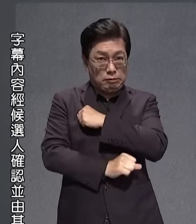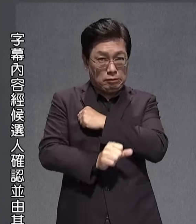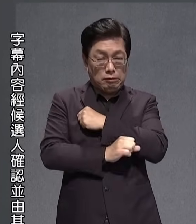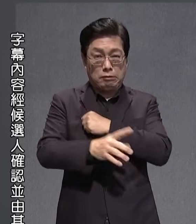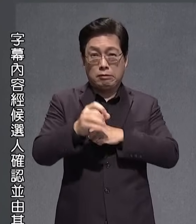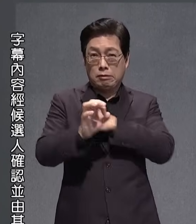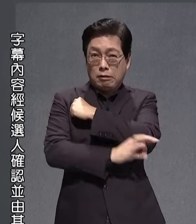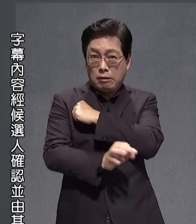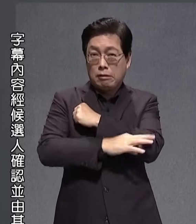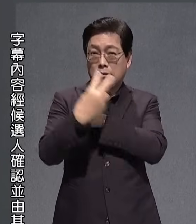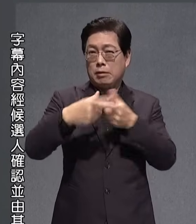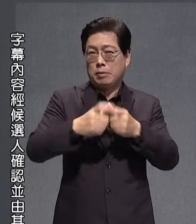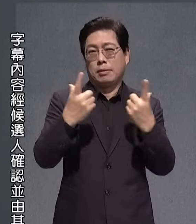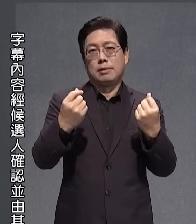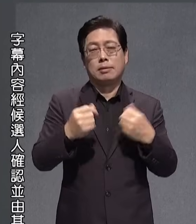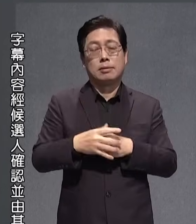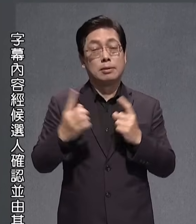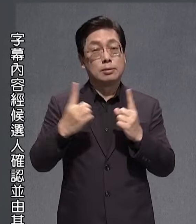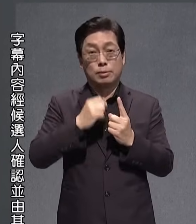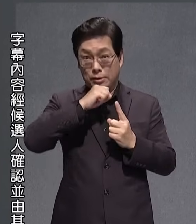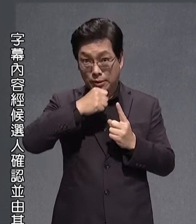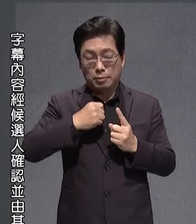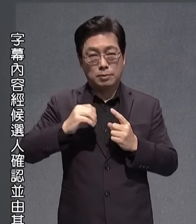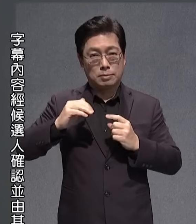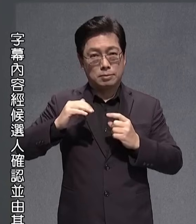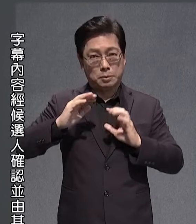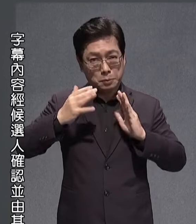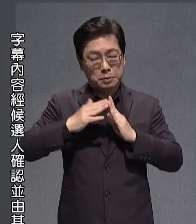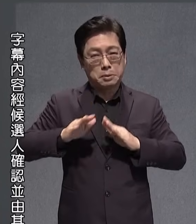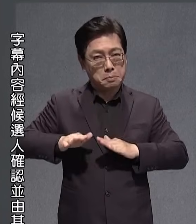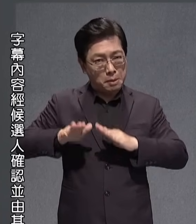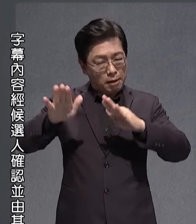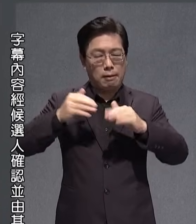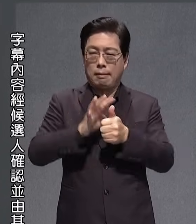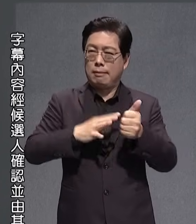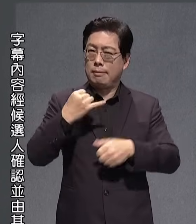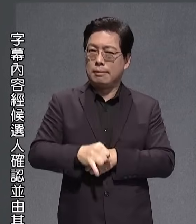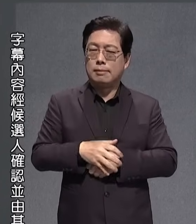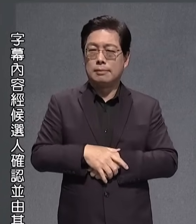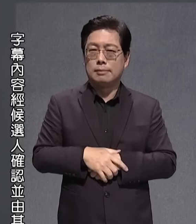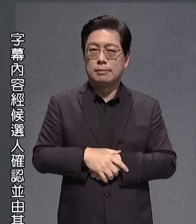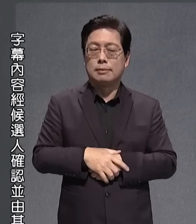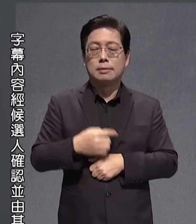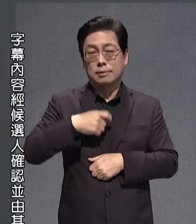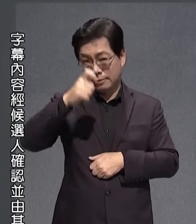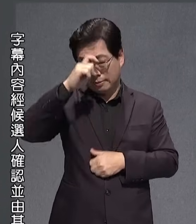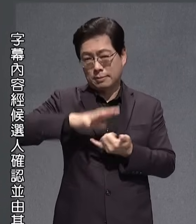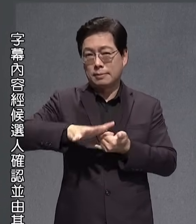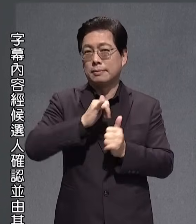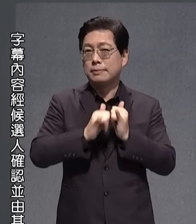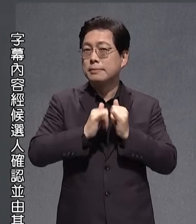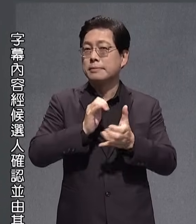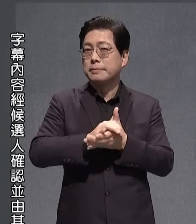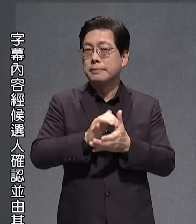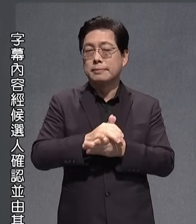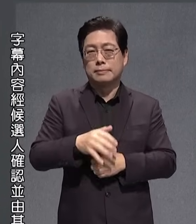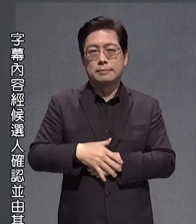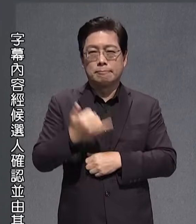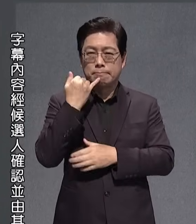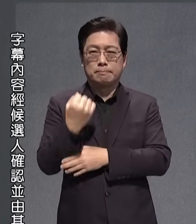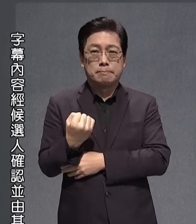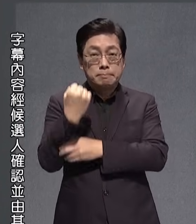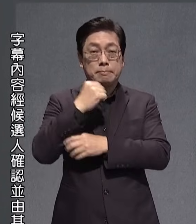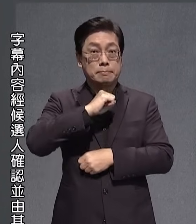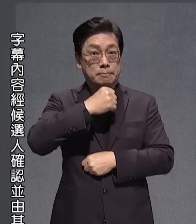朝，对台湾、对国家的发展绝对不利。因此，我希望全国父老乡亲能够支